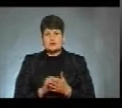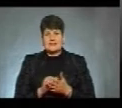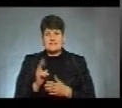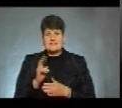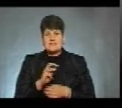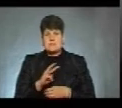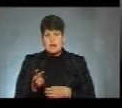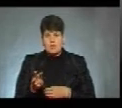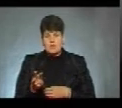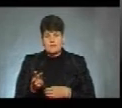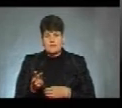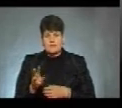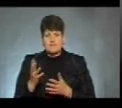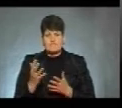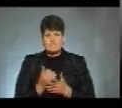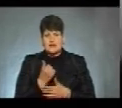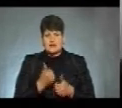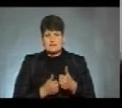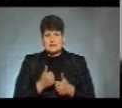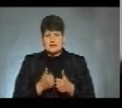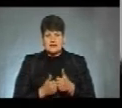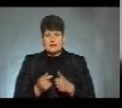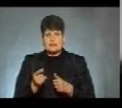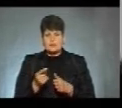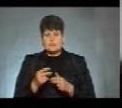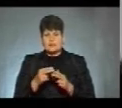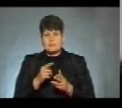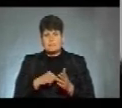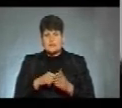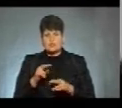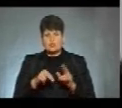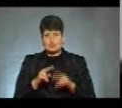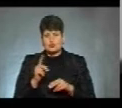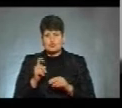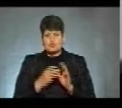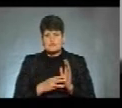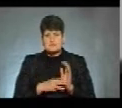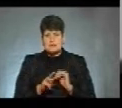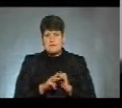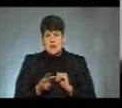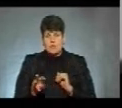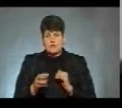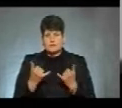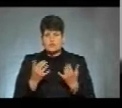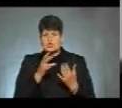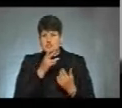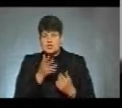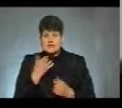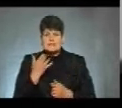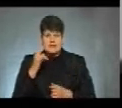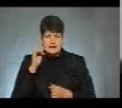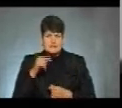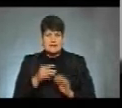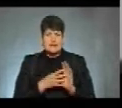мільйонів, виграв тендер Тернопільмостобуд на 180 мільйонів. На даний час, наскільки я знаю, це є